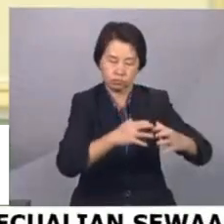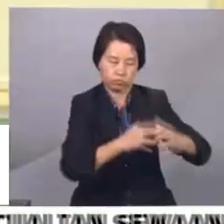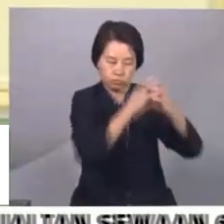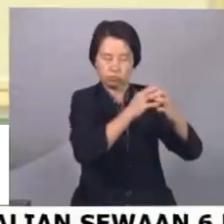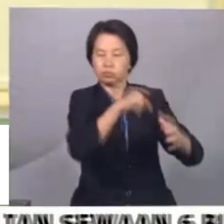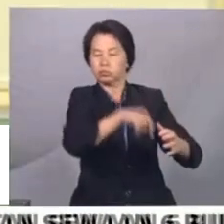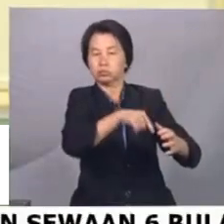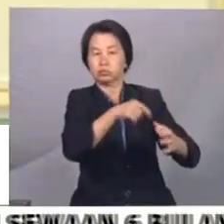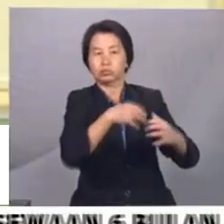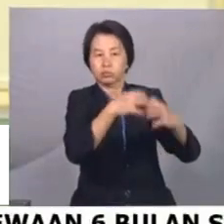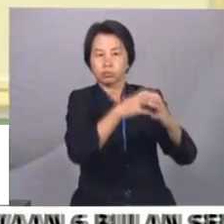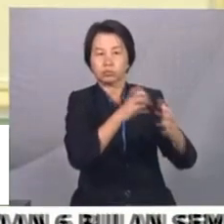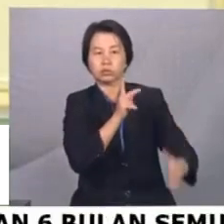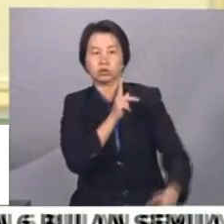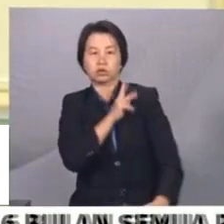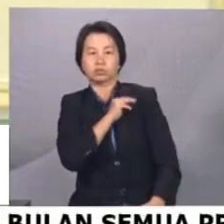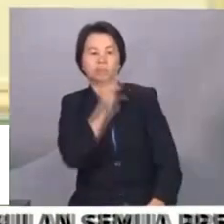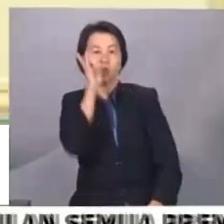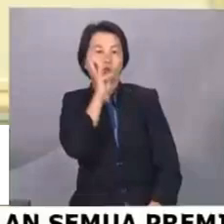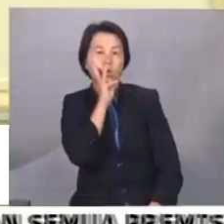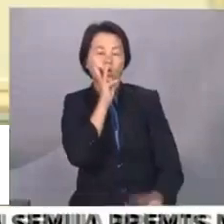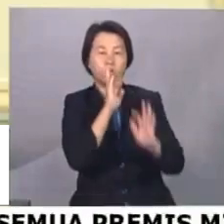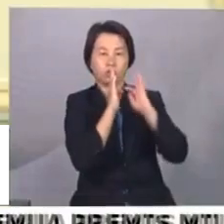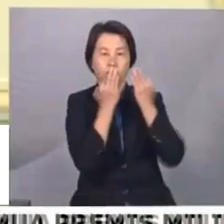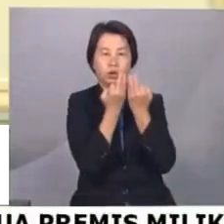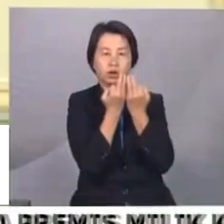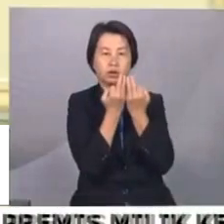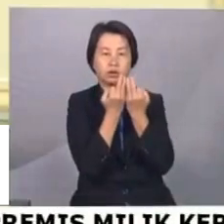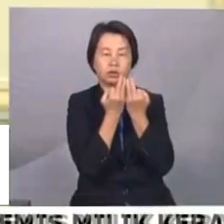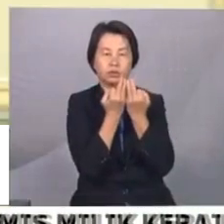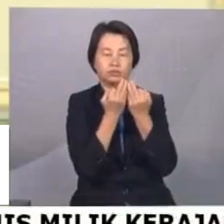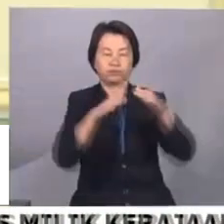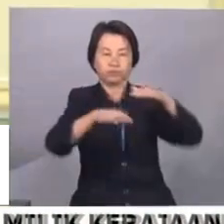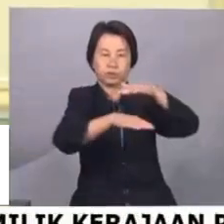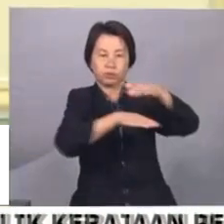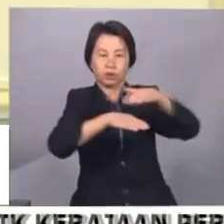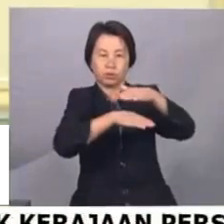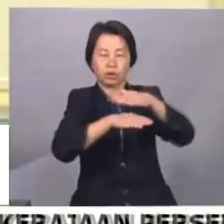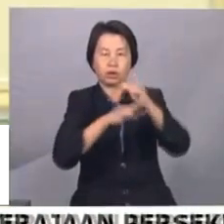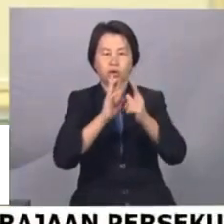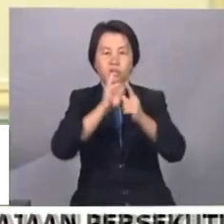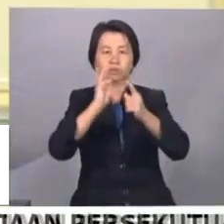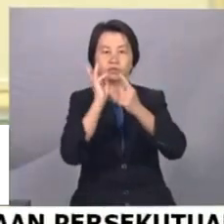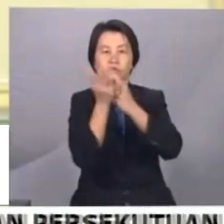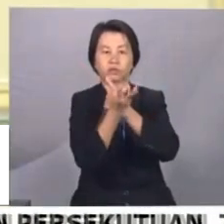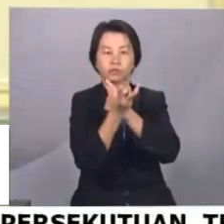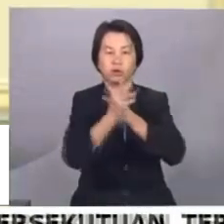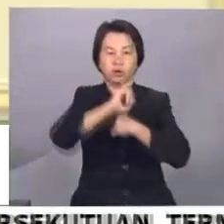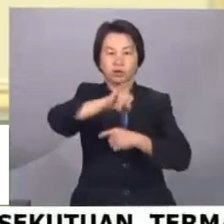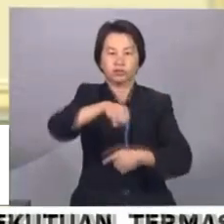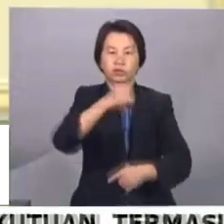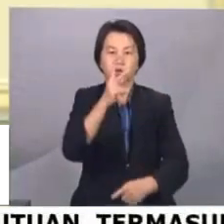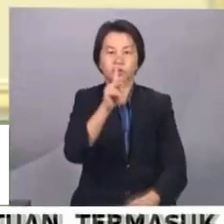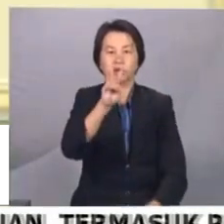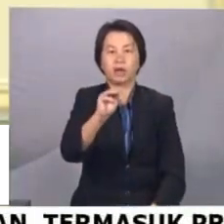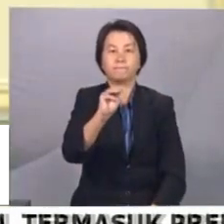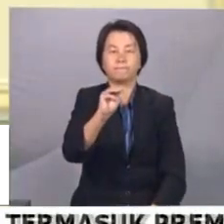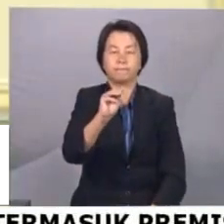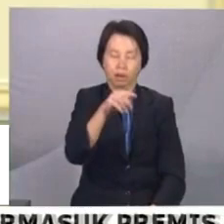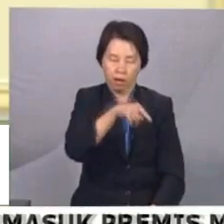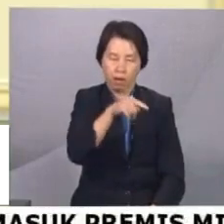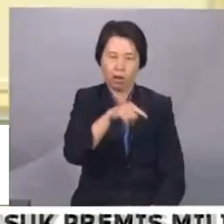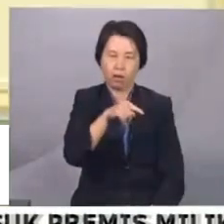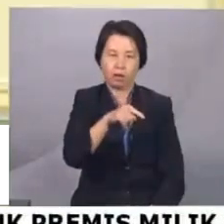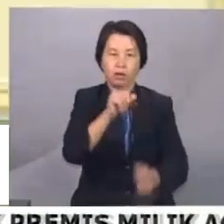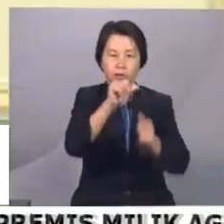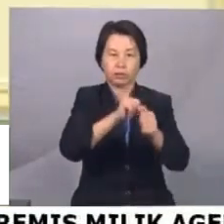oleh Kementerian Wanita dan Keluarga, iaitu di bawah kebajikan Jabatan Kebajikan Masyarakat